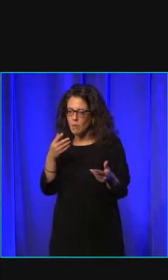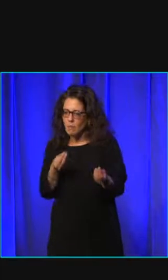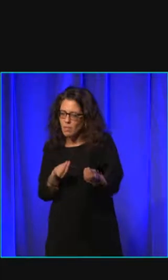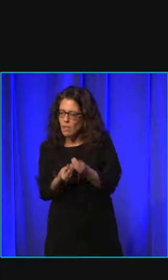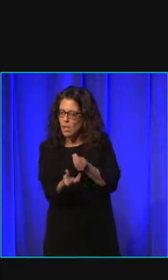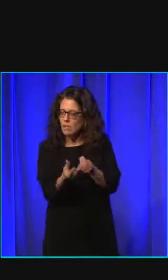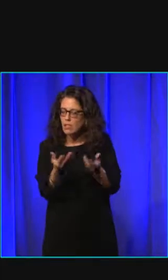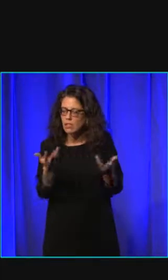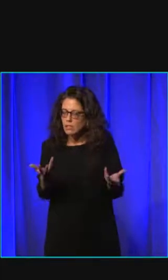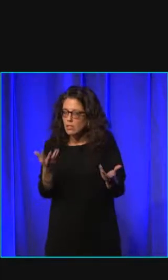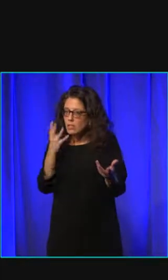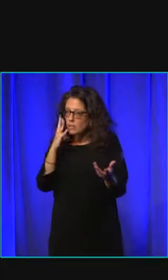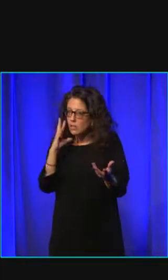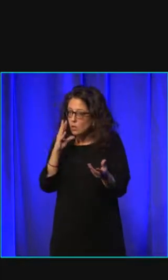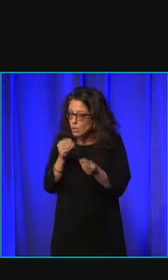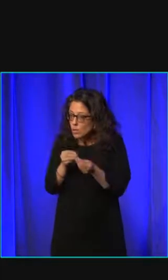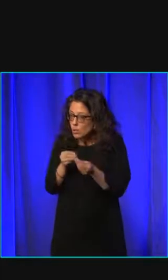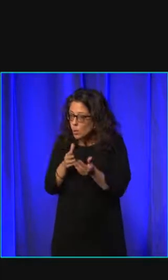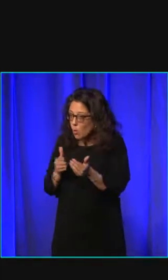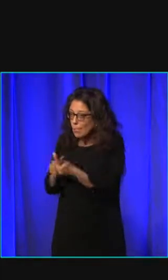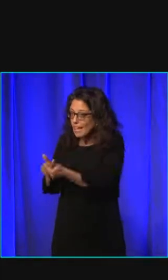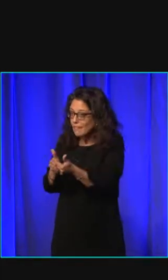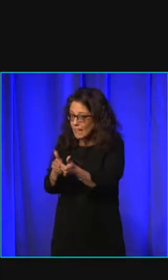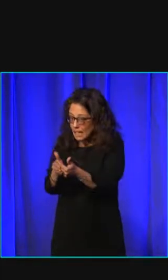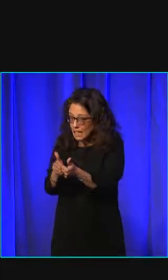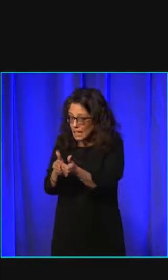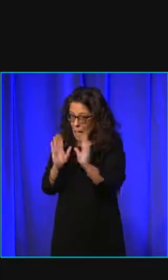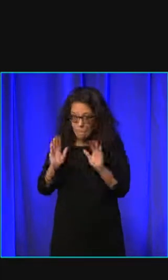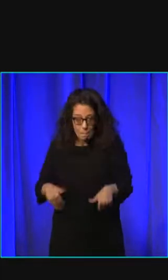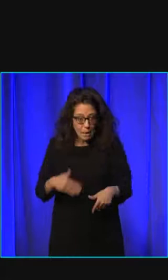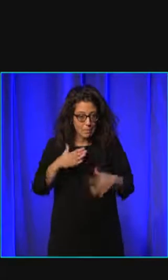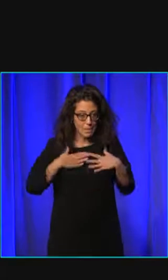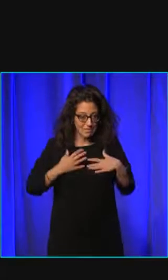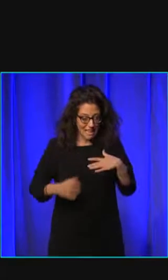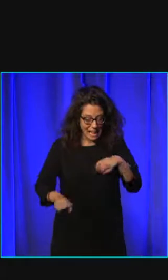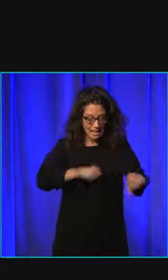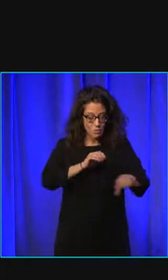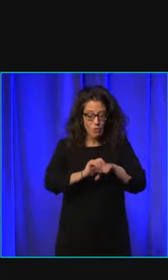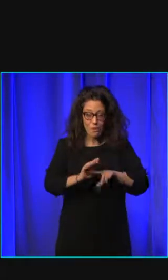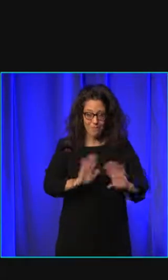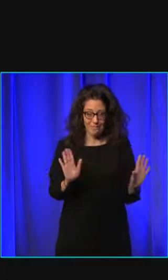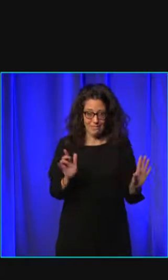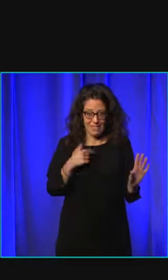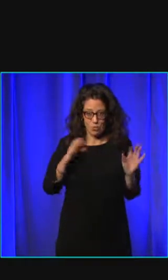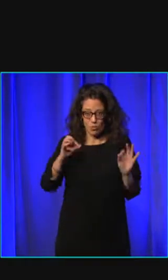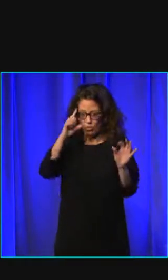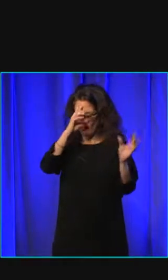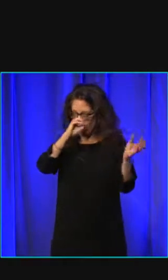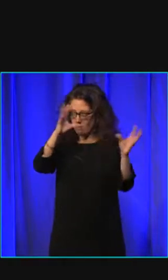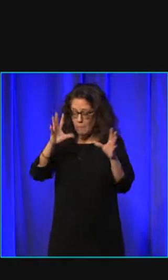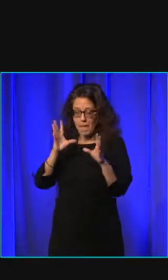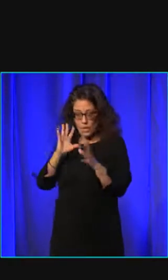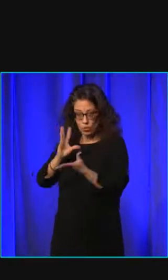périphériques même si on ne pratique pas l'action, c'est-à-dire sans la production